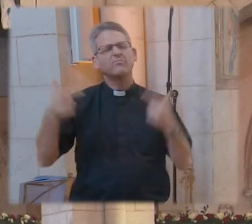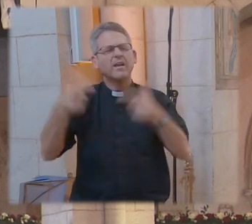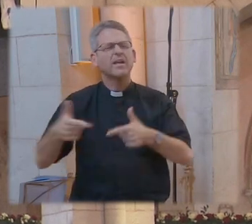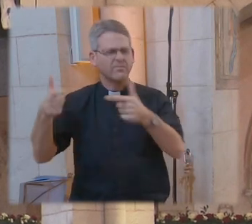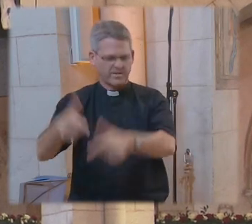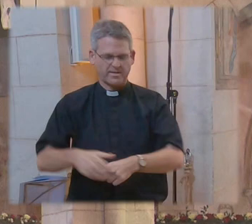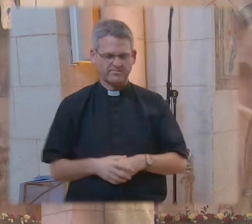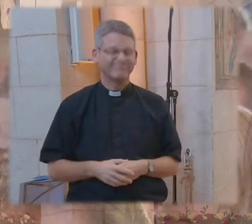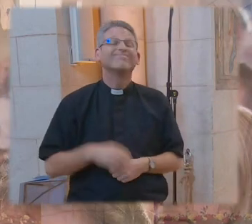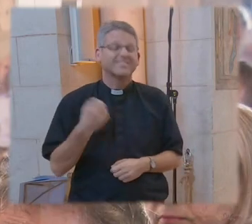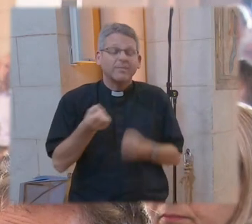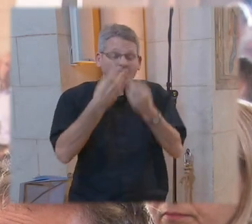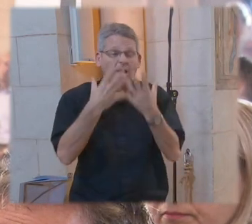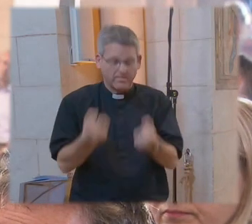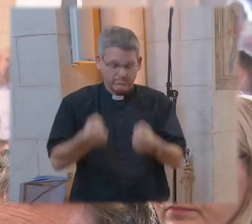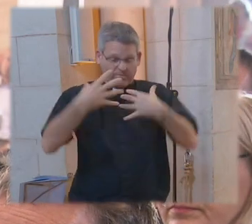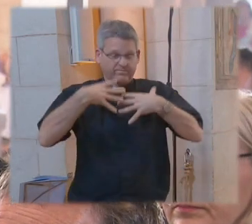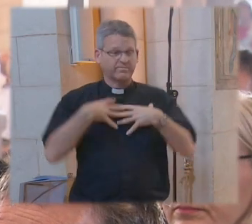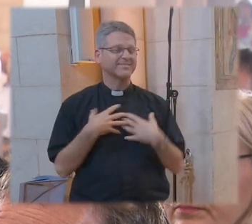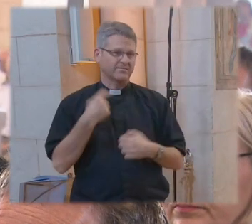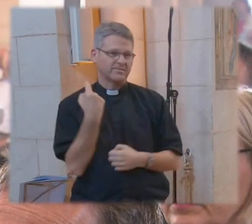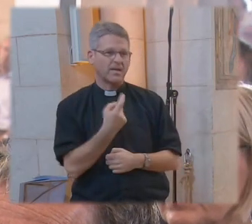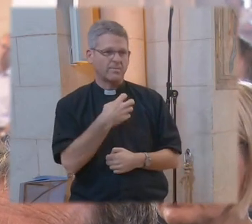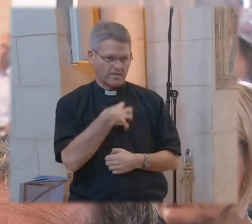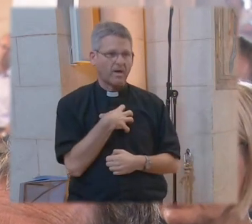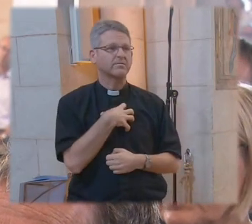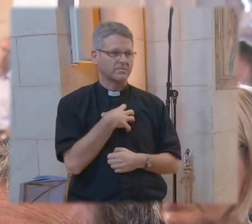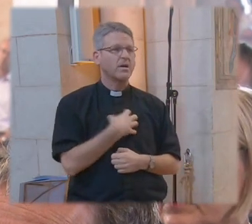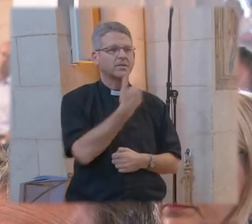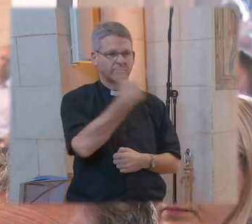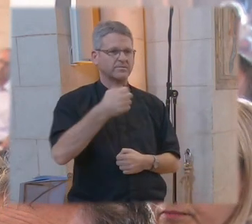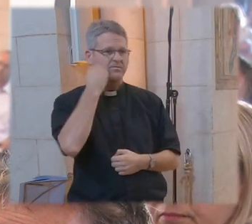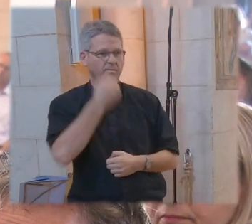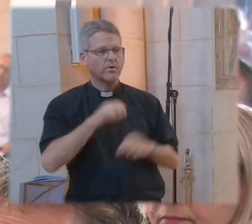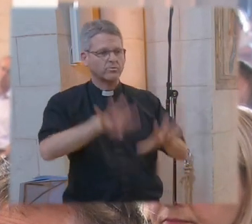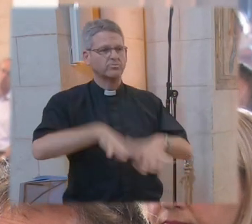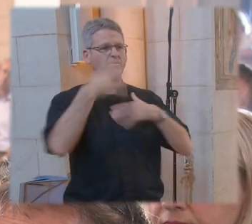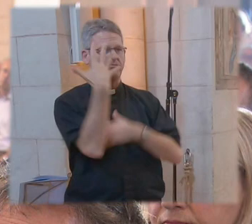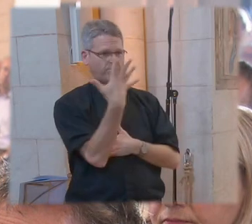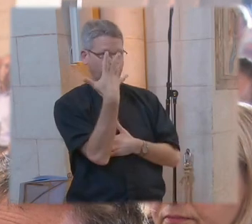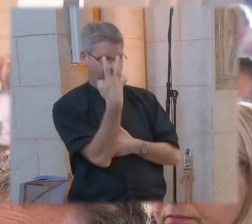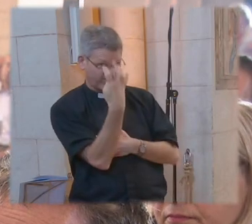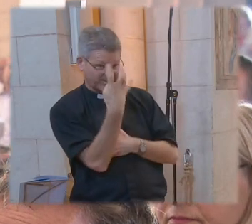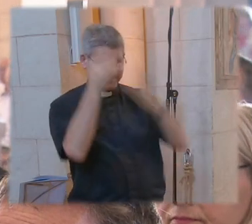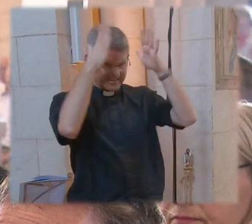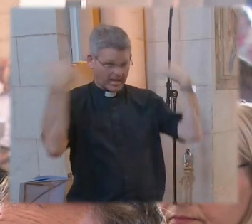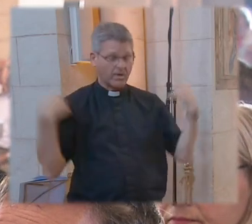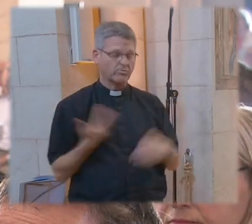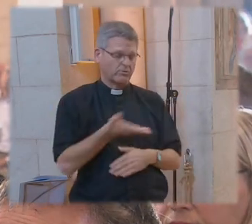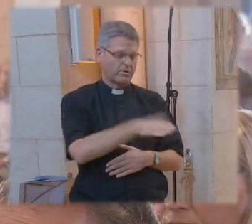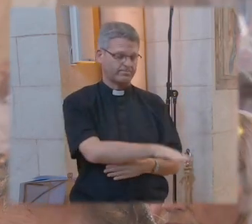Er hat sich dabei infiziert und ist am 22. Februar 1945 in Dachau